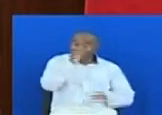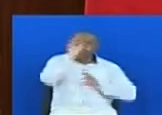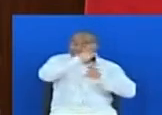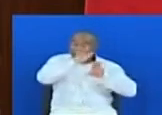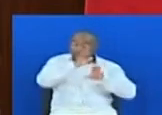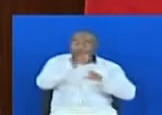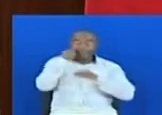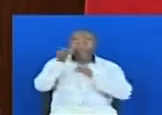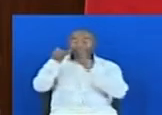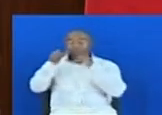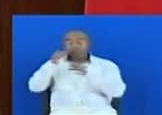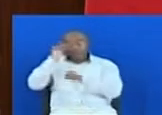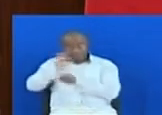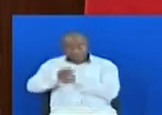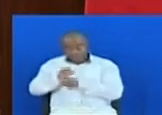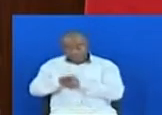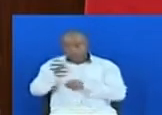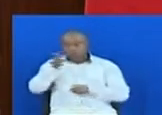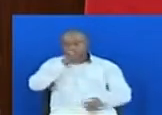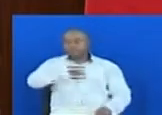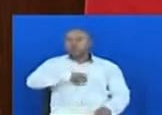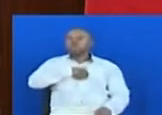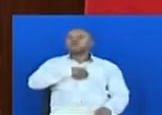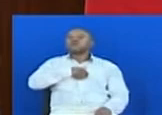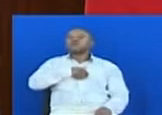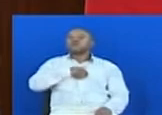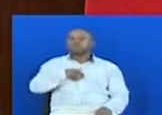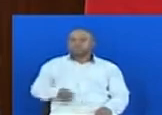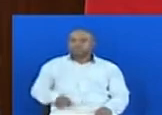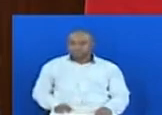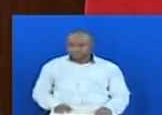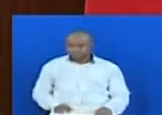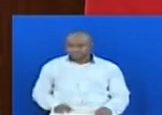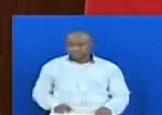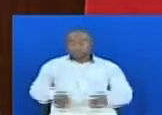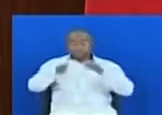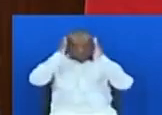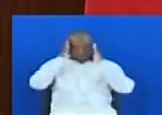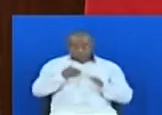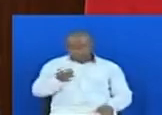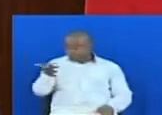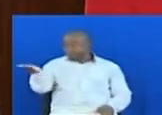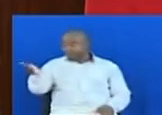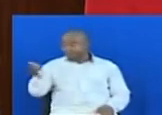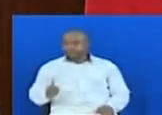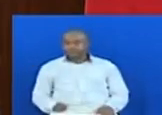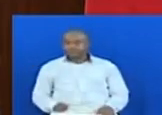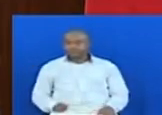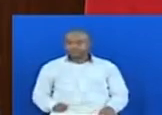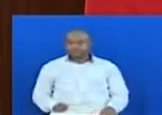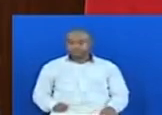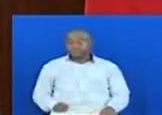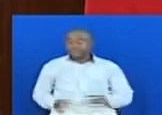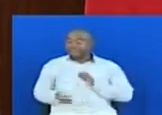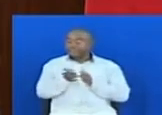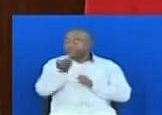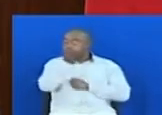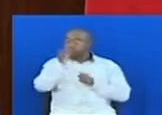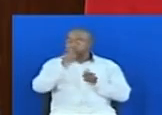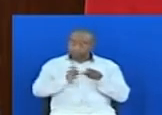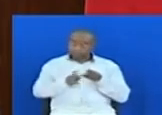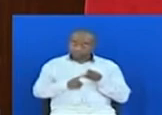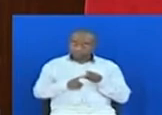nyuma mapambano dhidi ya ugonjwa huu. Mheshimiwa Spika, jambo jingine Mheshimiwa